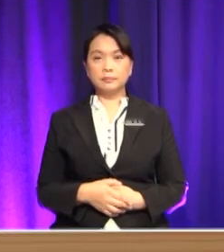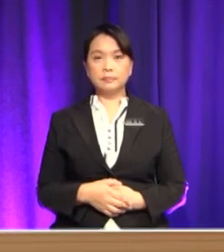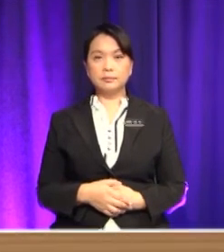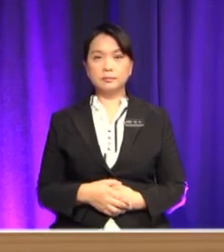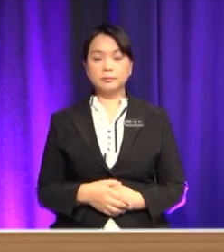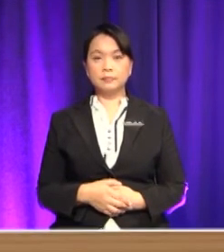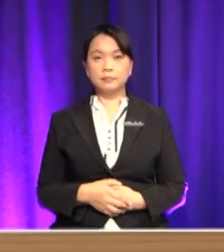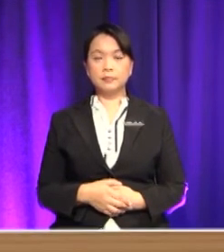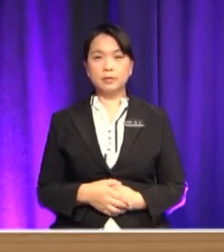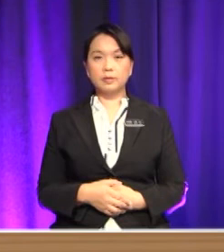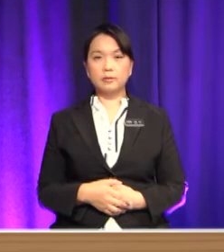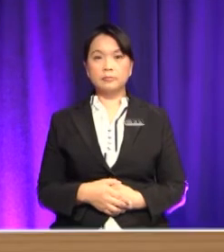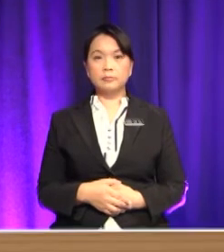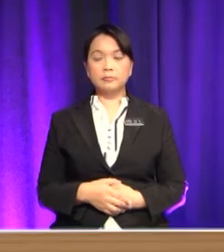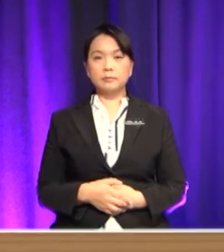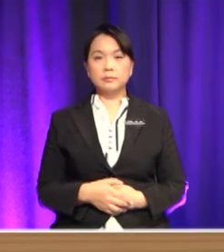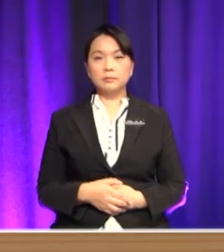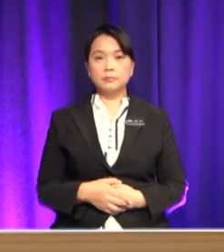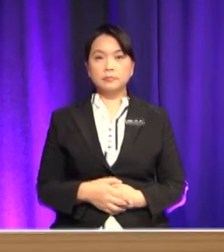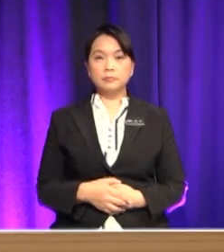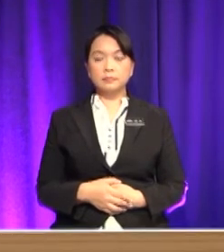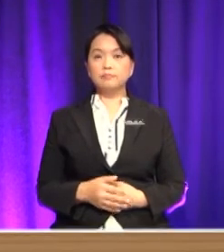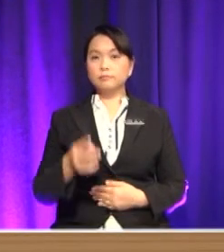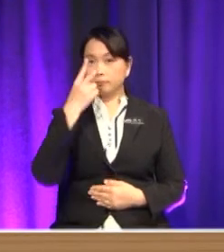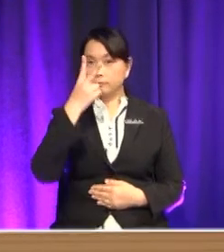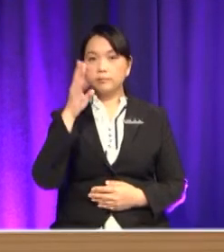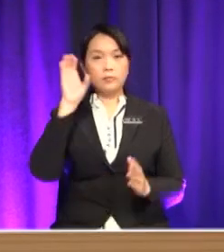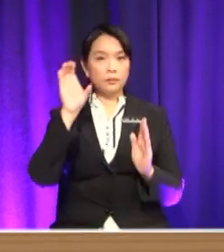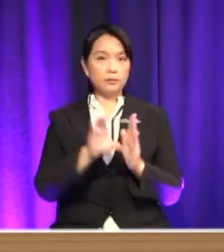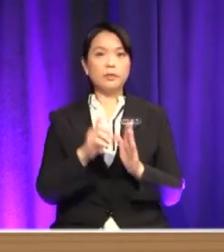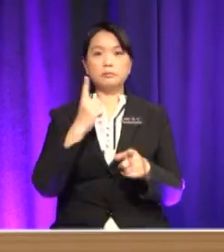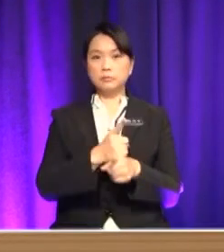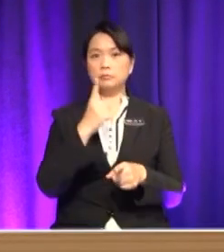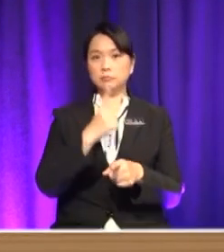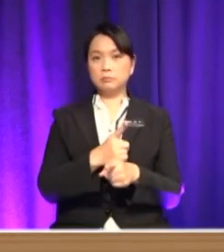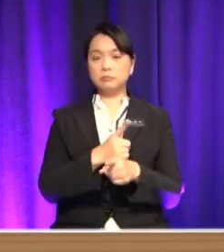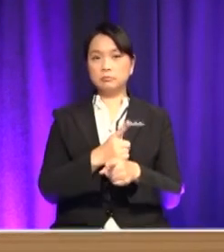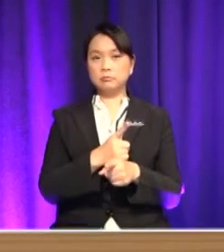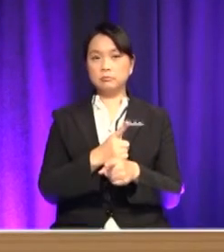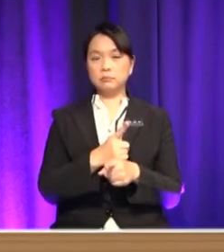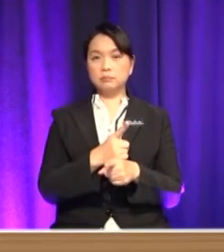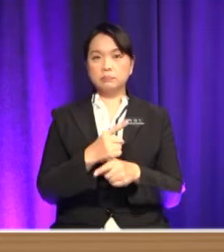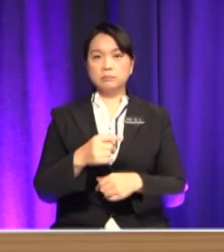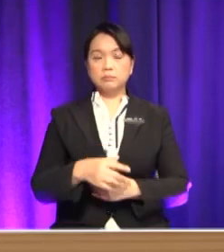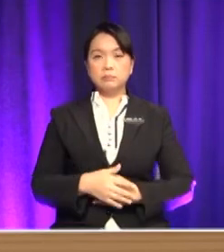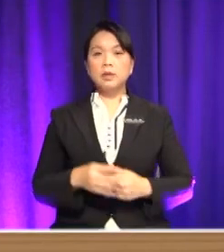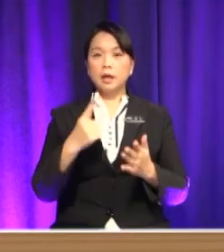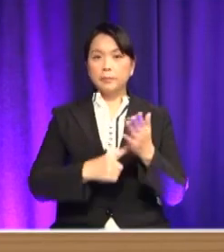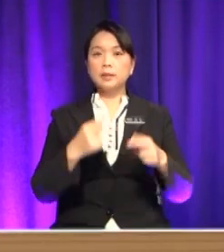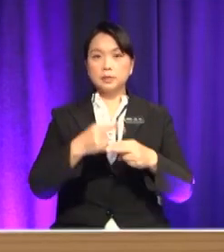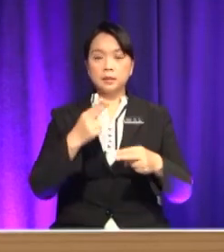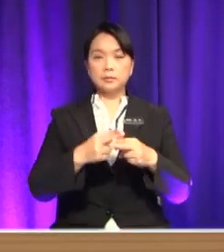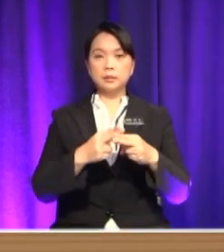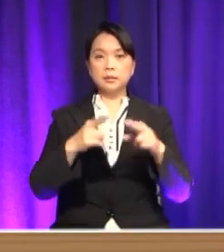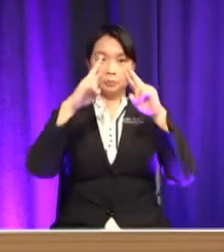boleh kenal pasti jenis bumbung ini ya. Tengok gambar betul-betul. Perhatikan betul-betul. Perhatikan seakan-akan betul-betul dari apakah negara nama mana. jenis bumbung ini.